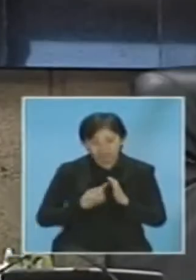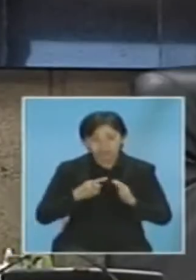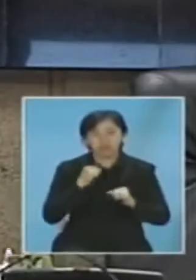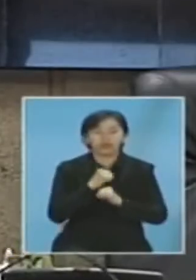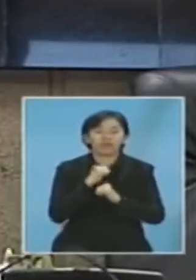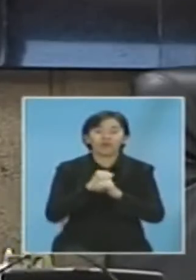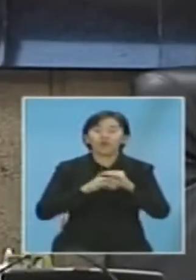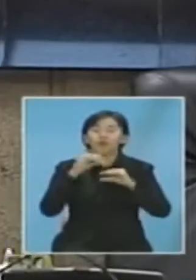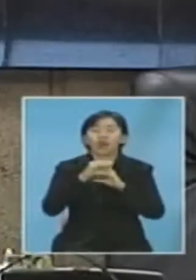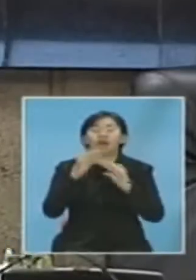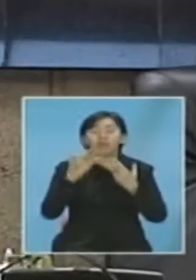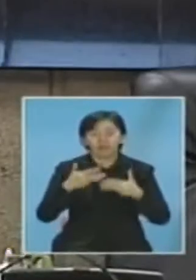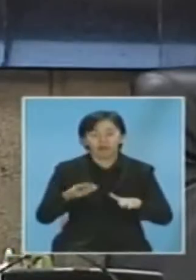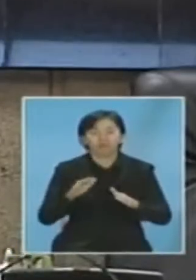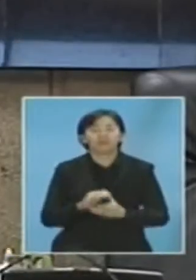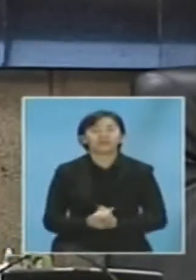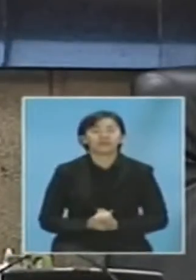โครงการไปแล้วค่ะ